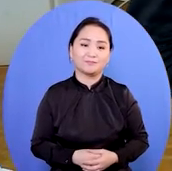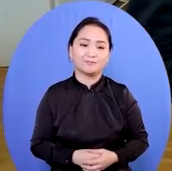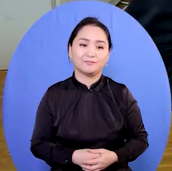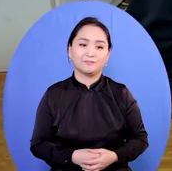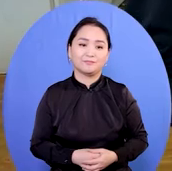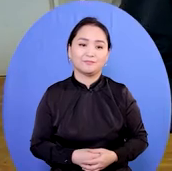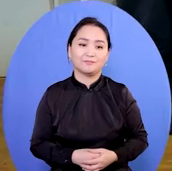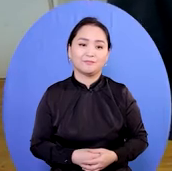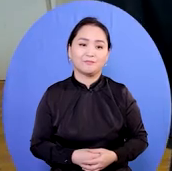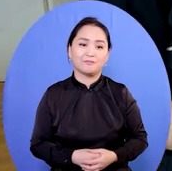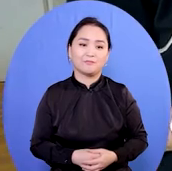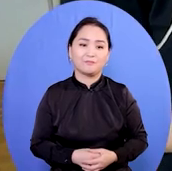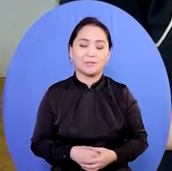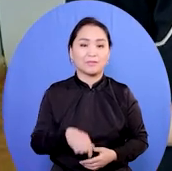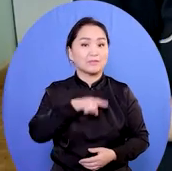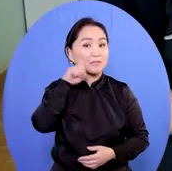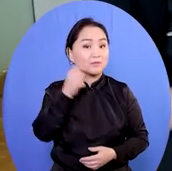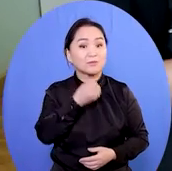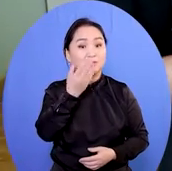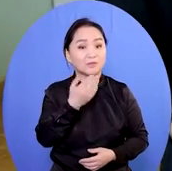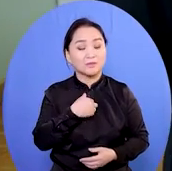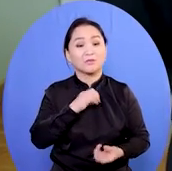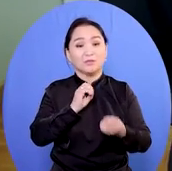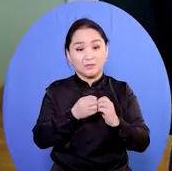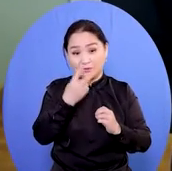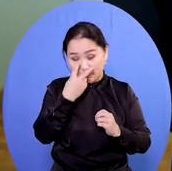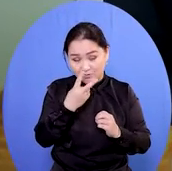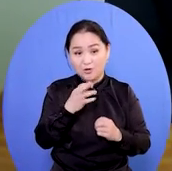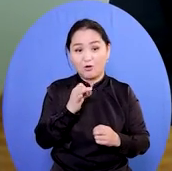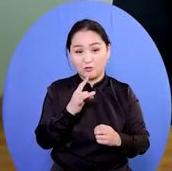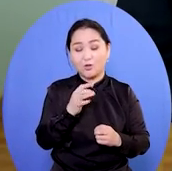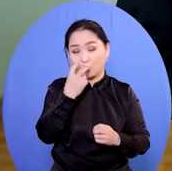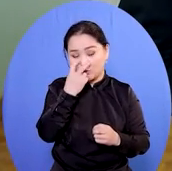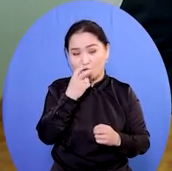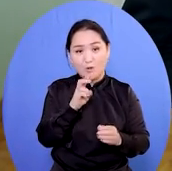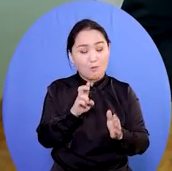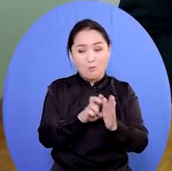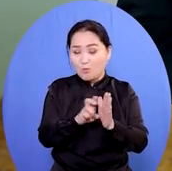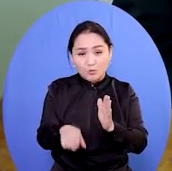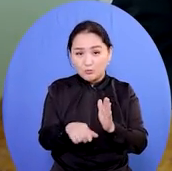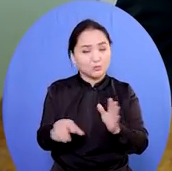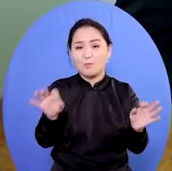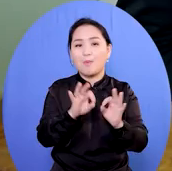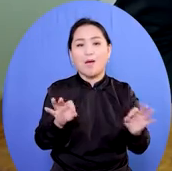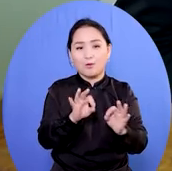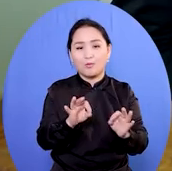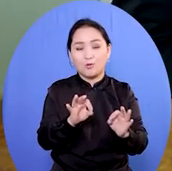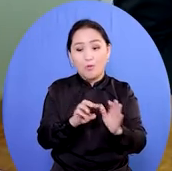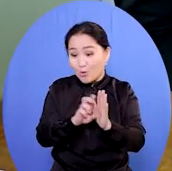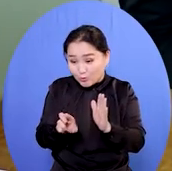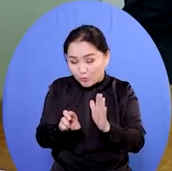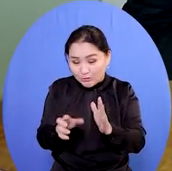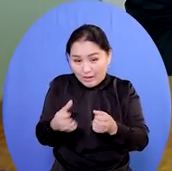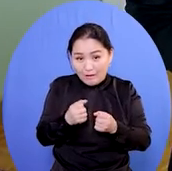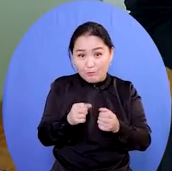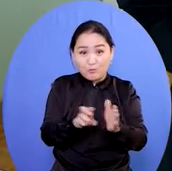Тэгээд ерөнхийдөө залуучуудаанд тэгэд хийгээд үзэрээ, оролдоод үзэрээ болохгүй юм байхгүй. Болохгүй зүйлээс хүртэл боломжийг харж